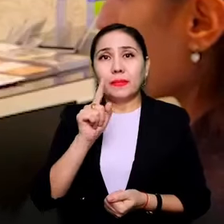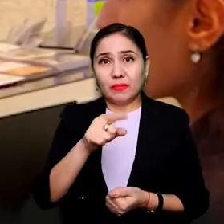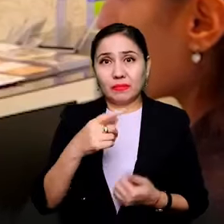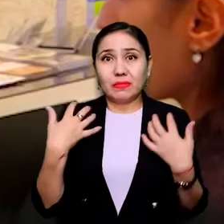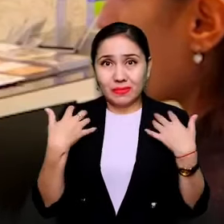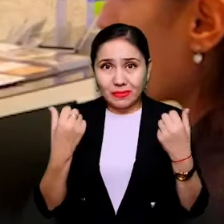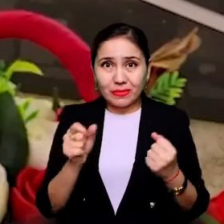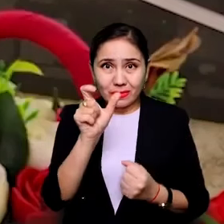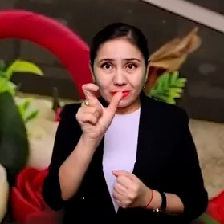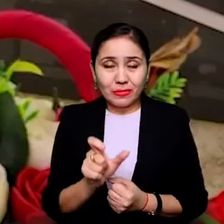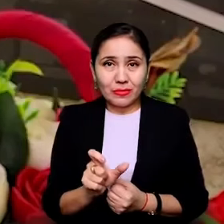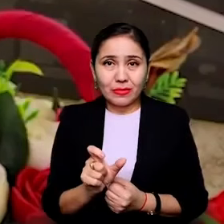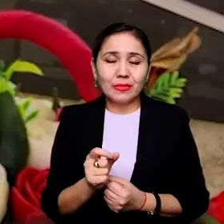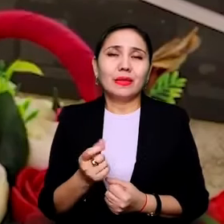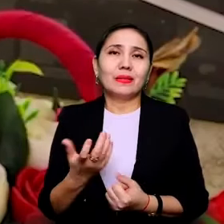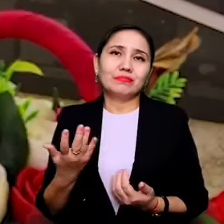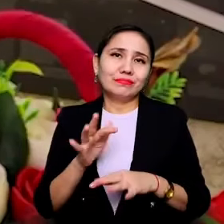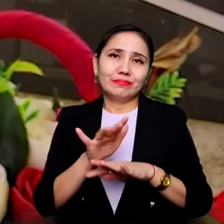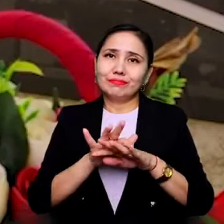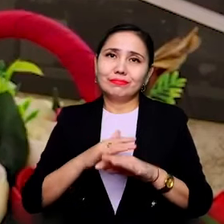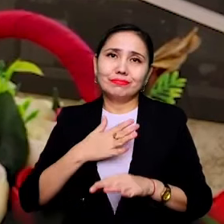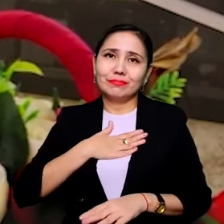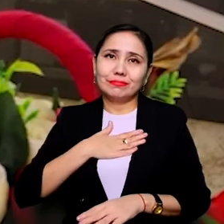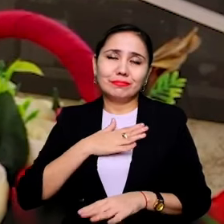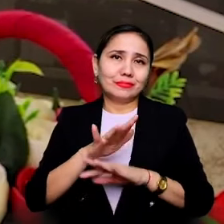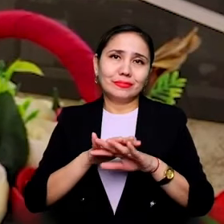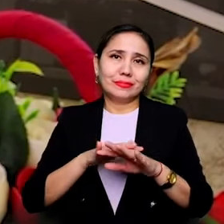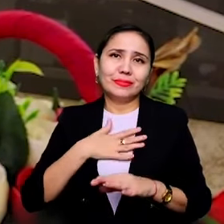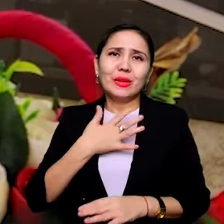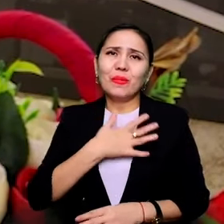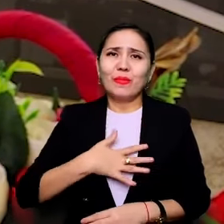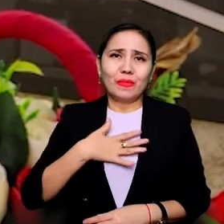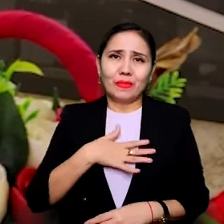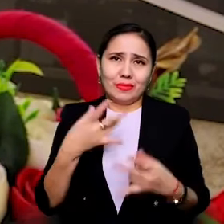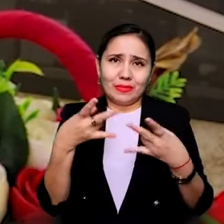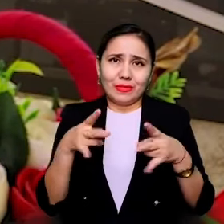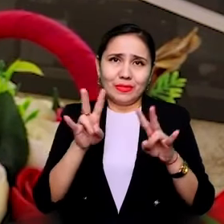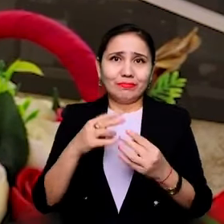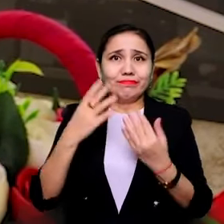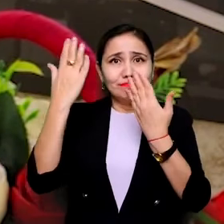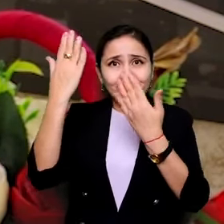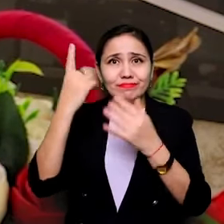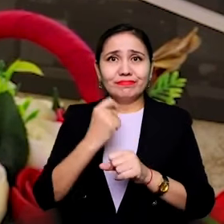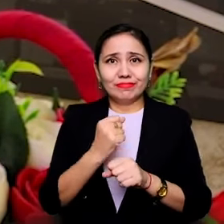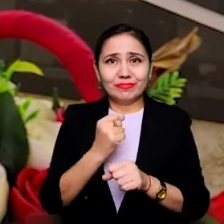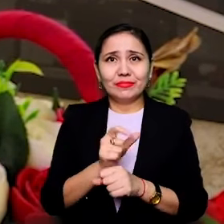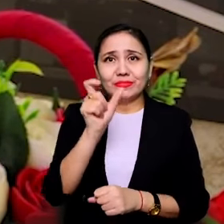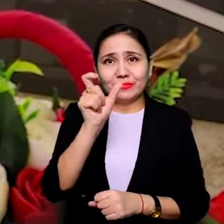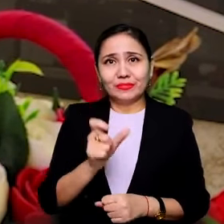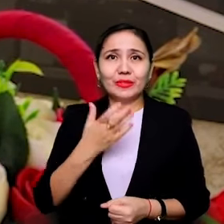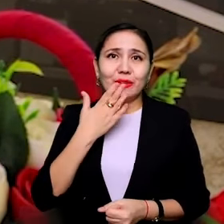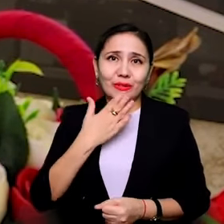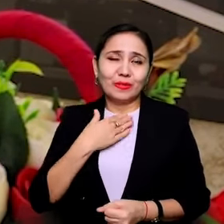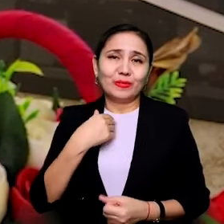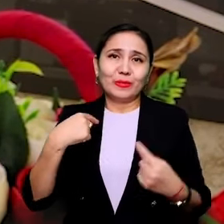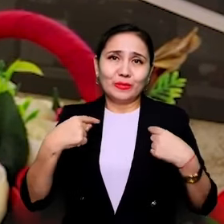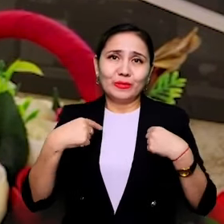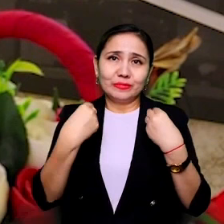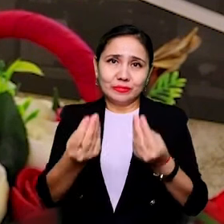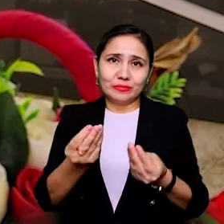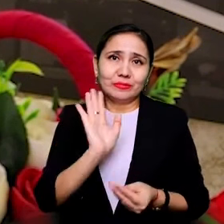Men sog'lomman. Ah, unda kechirasiz. Ha, mayli, qilming. Hammasi Xudodan-da. Alloh suygan bandasiga dard